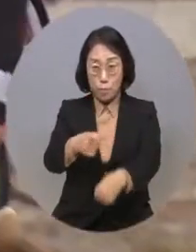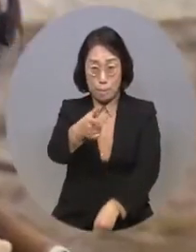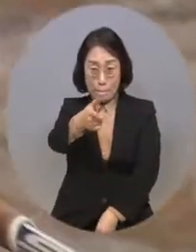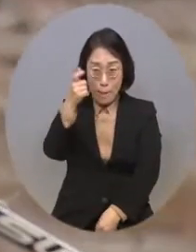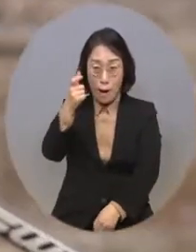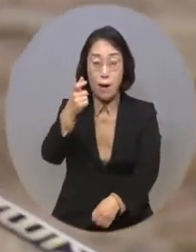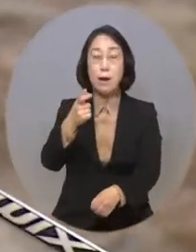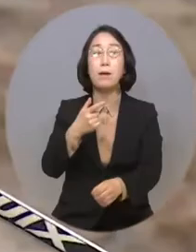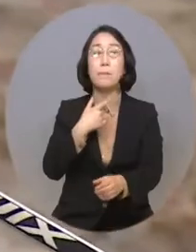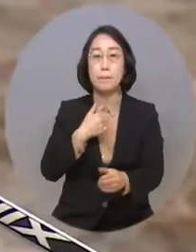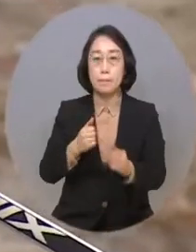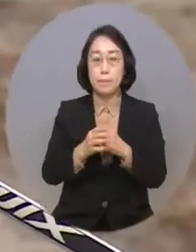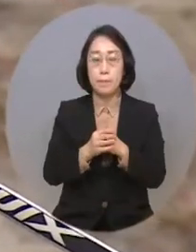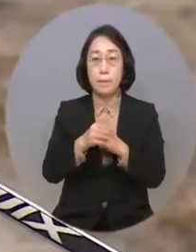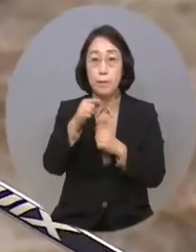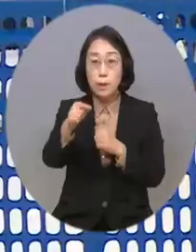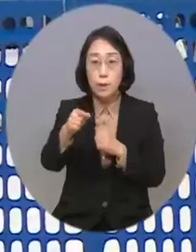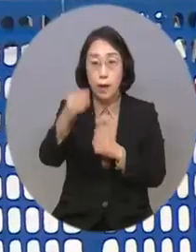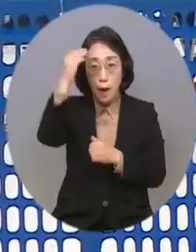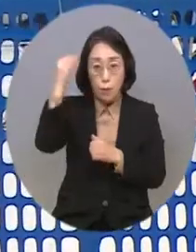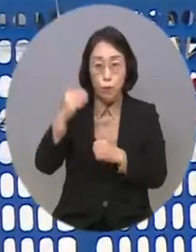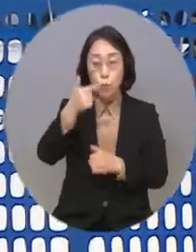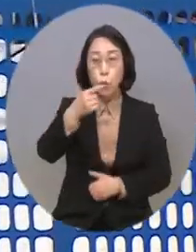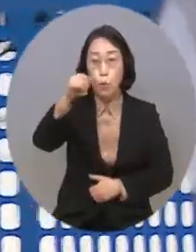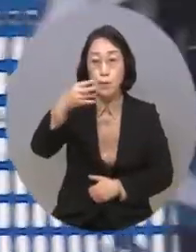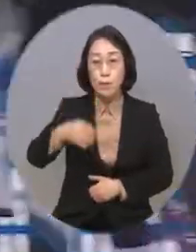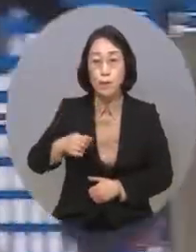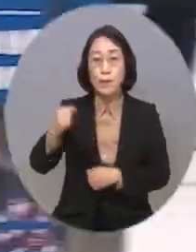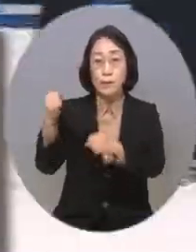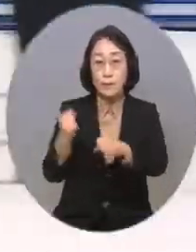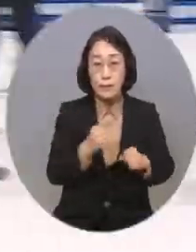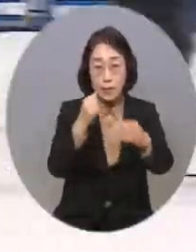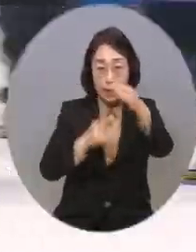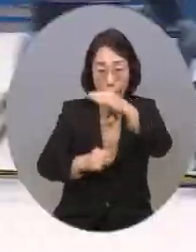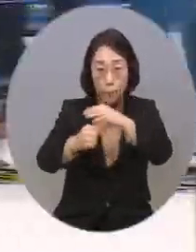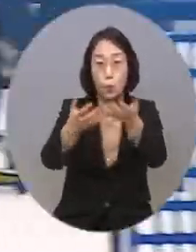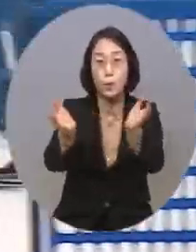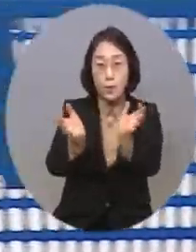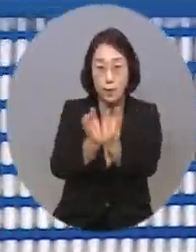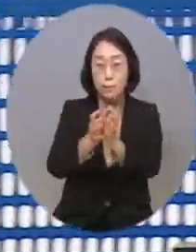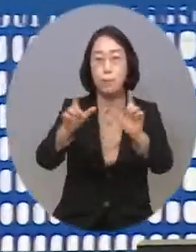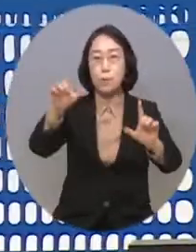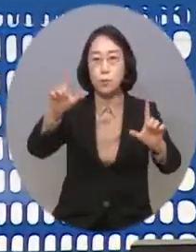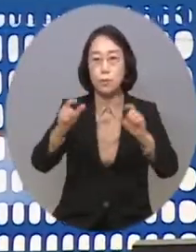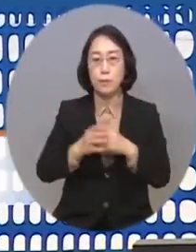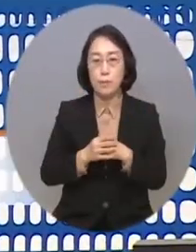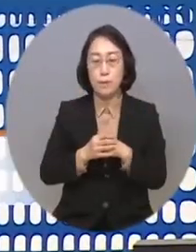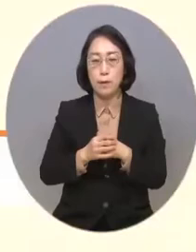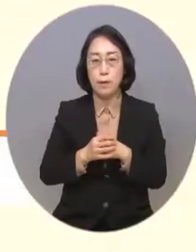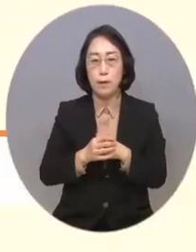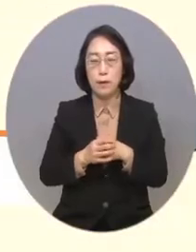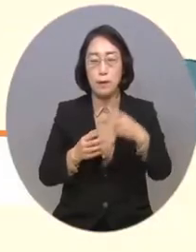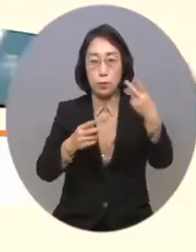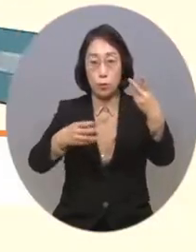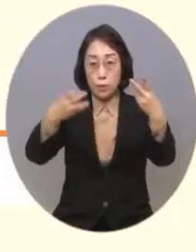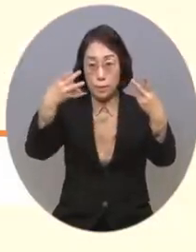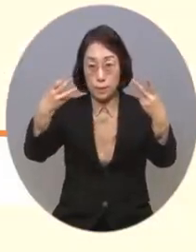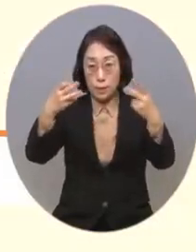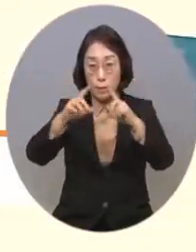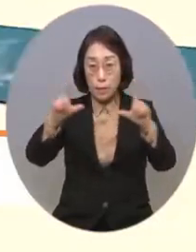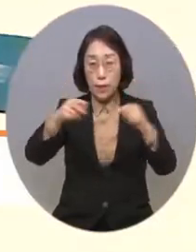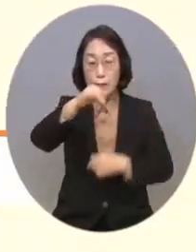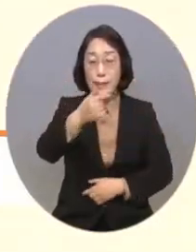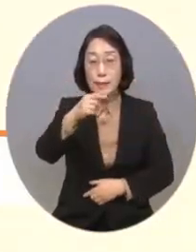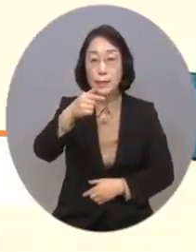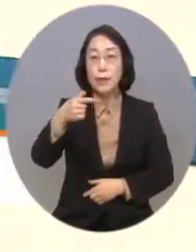합니다. 바로 대한민국 노르딕스키 대표팀이 그 주인공입니다. 지난 13일 노르딕스키 신의현